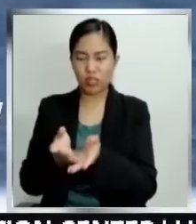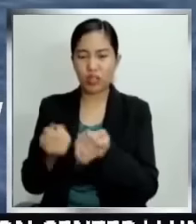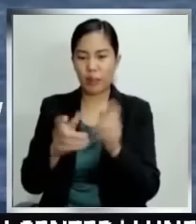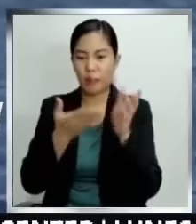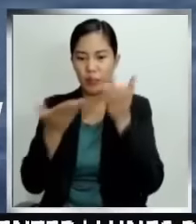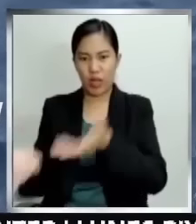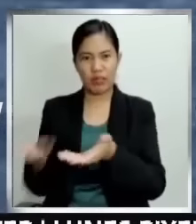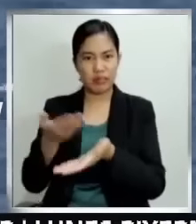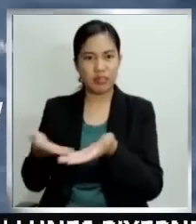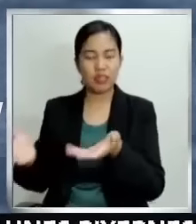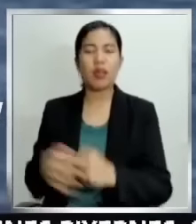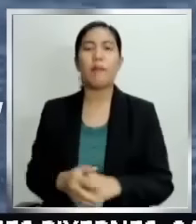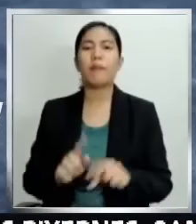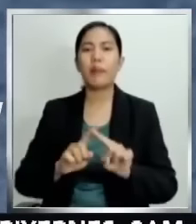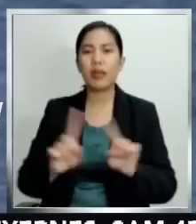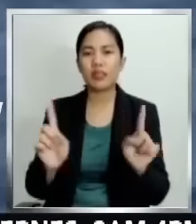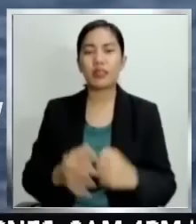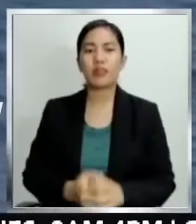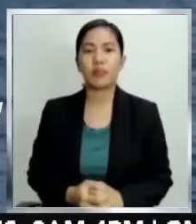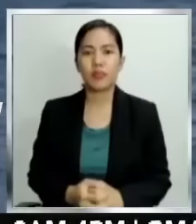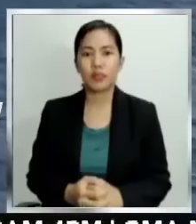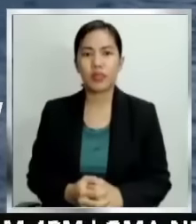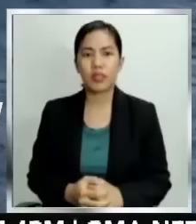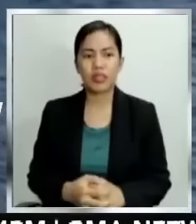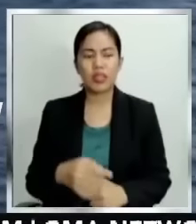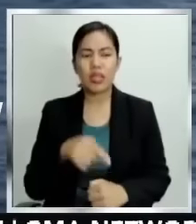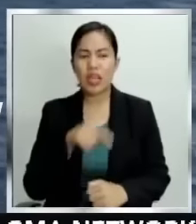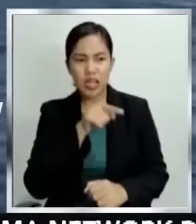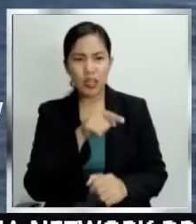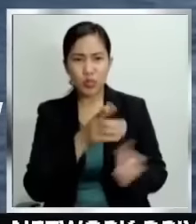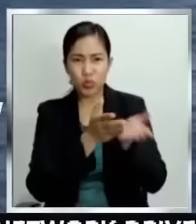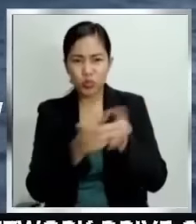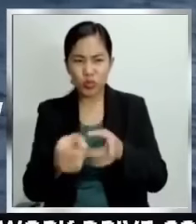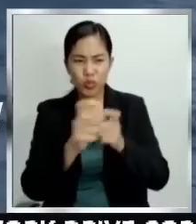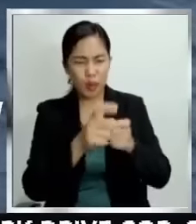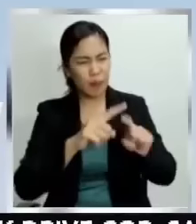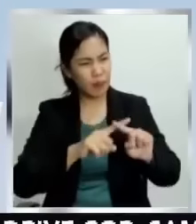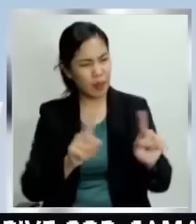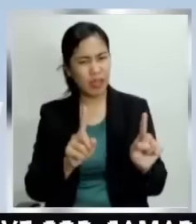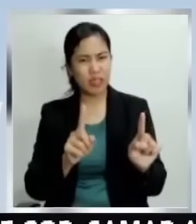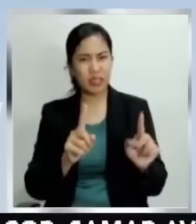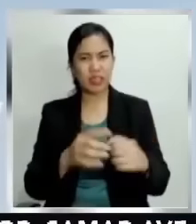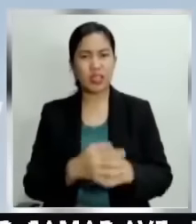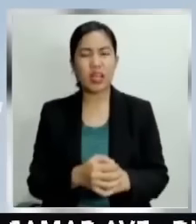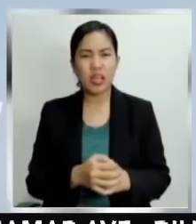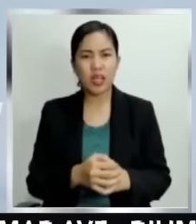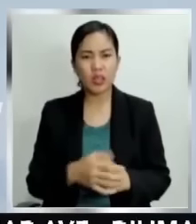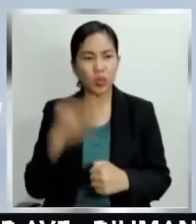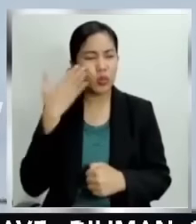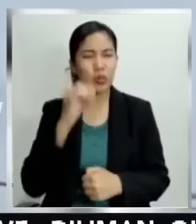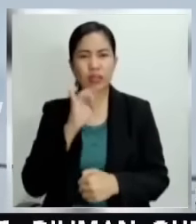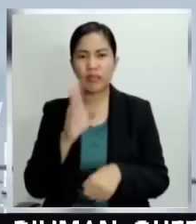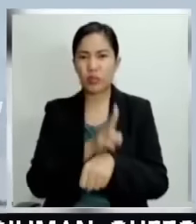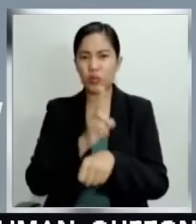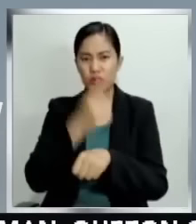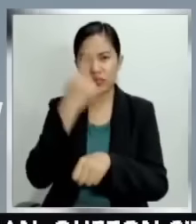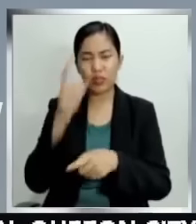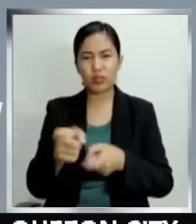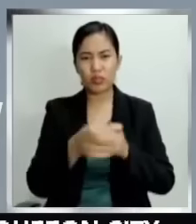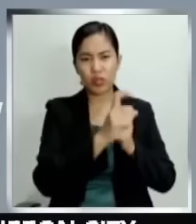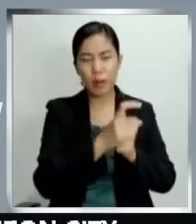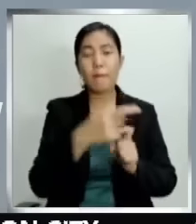walang palatandaang ginagamit ito sa pangingisda dahil nakatiklop ang crane at boom ng mga ito. Tad-tad din ito ng communication equipment at